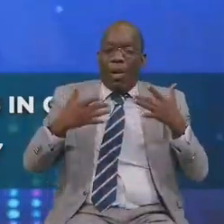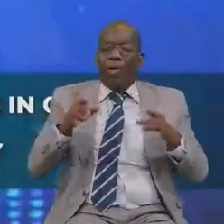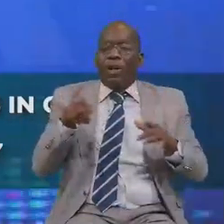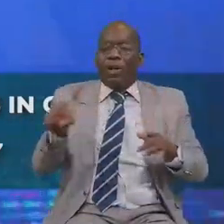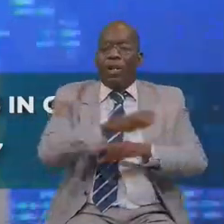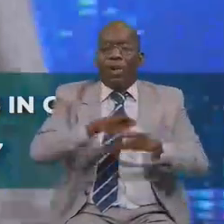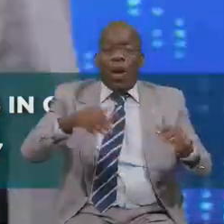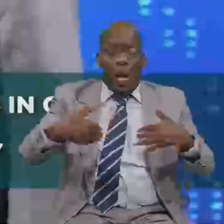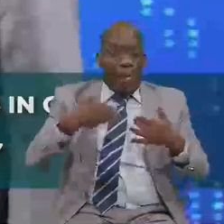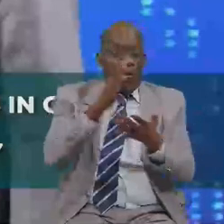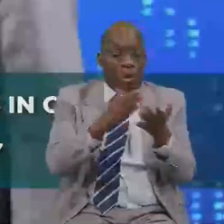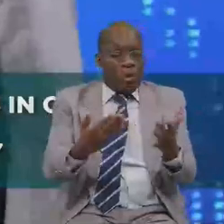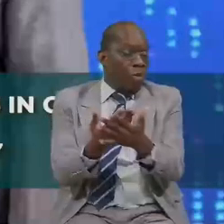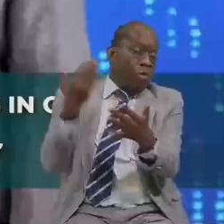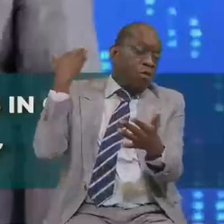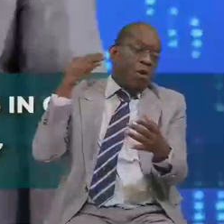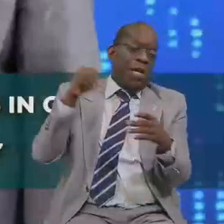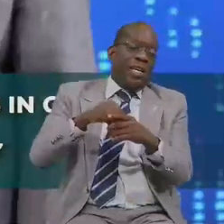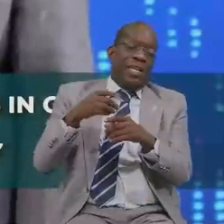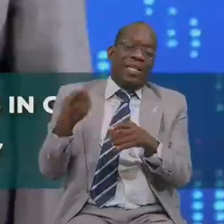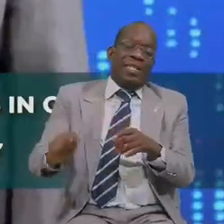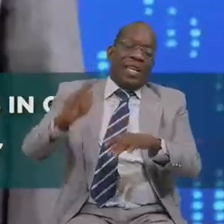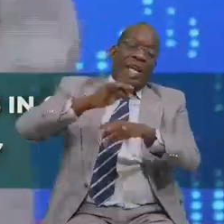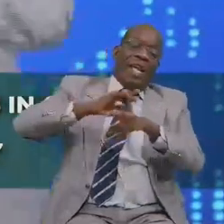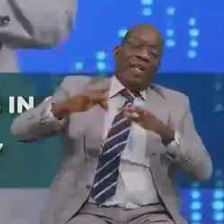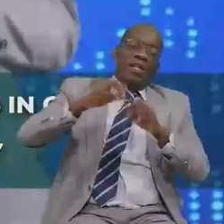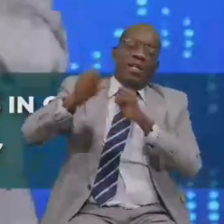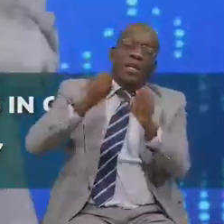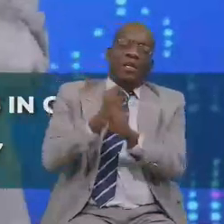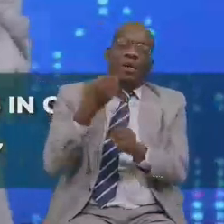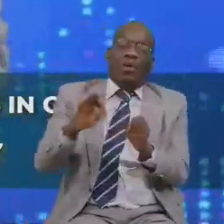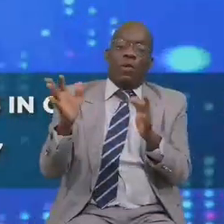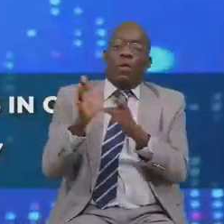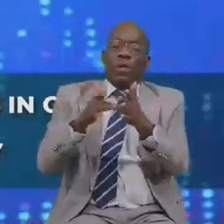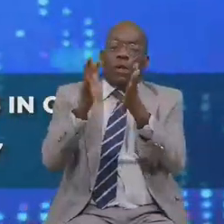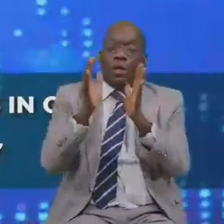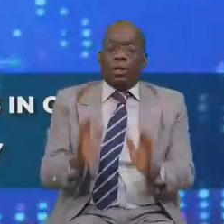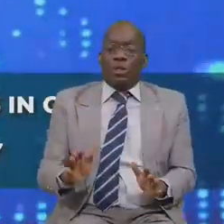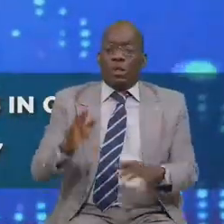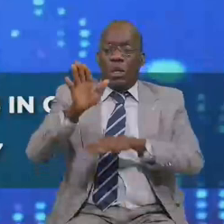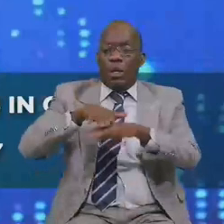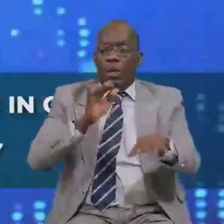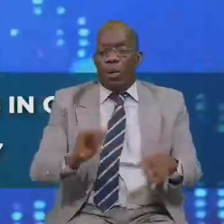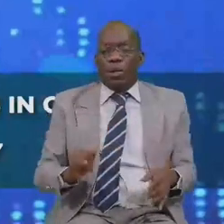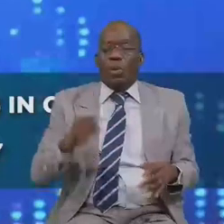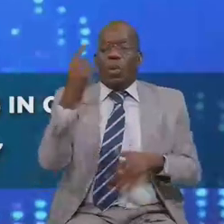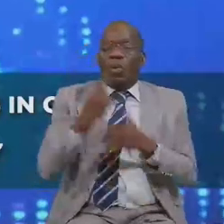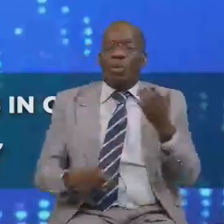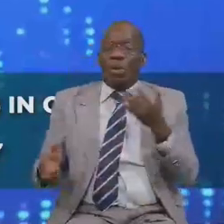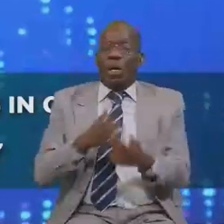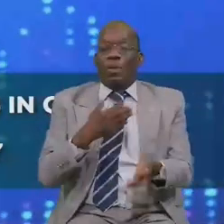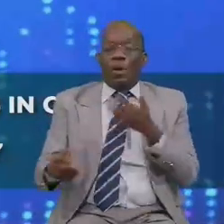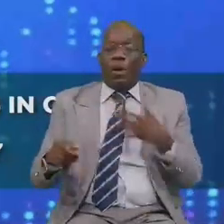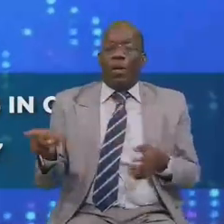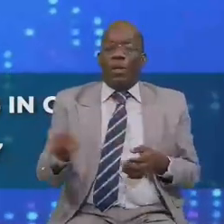pas au début de leur appel chrétien, ce qu'ils entendent aujourd'hui,